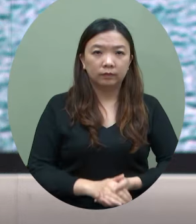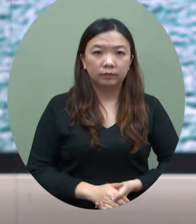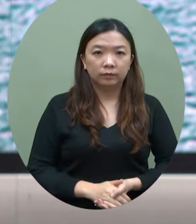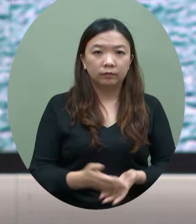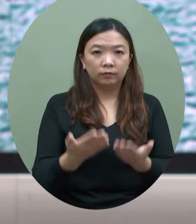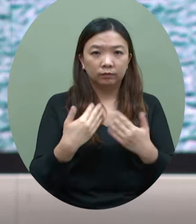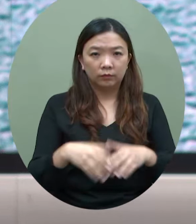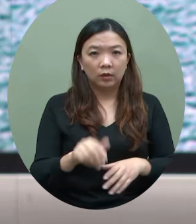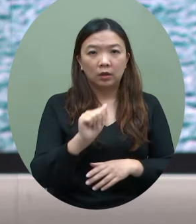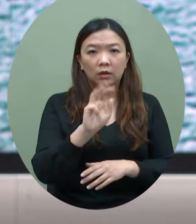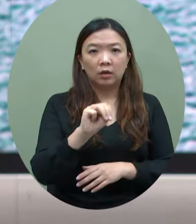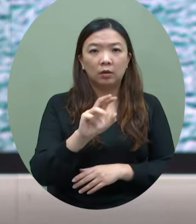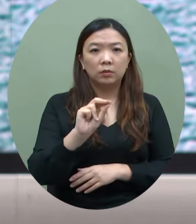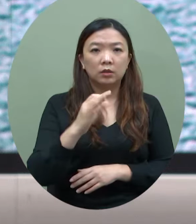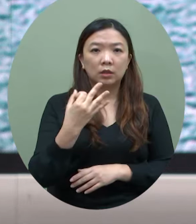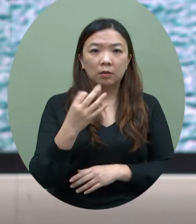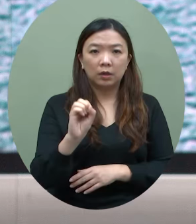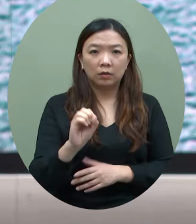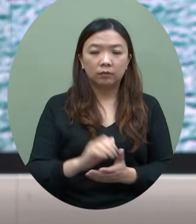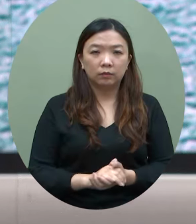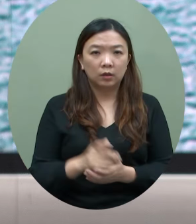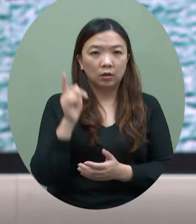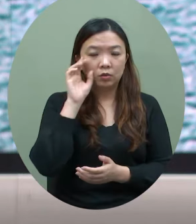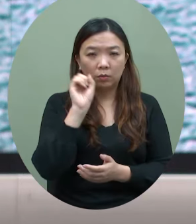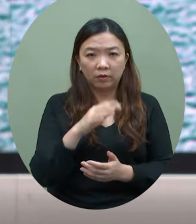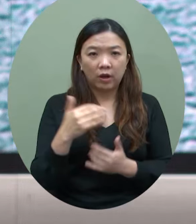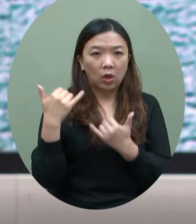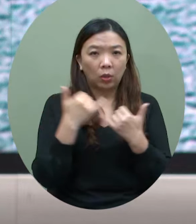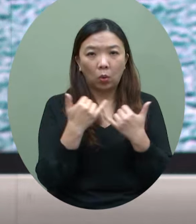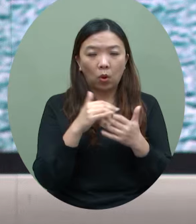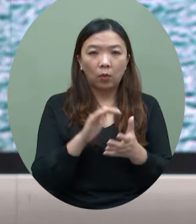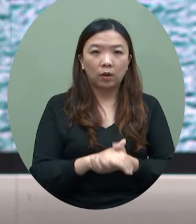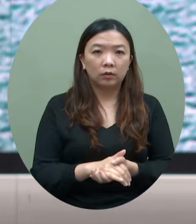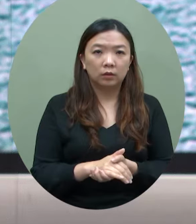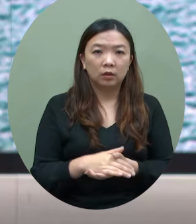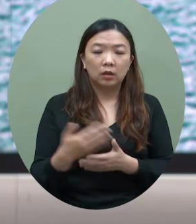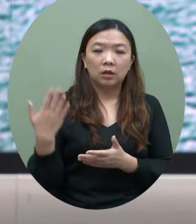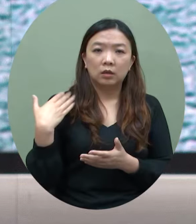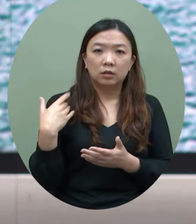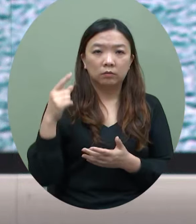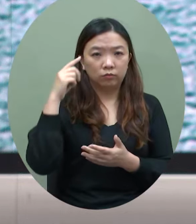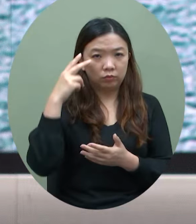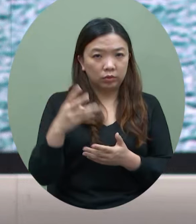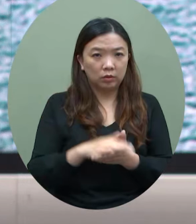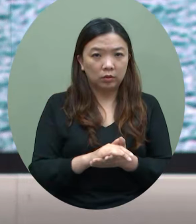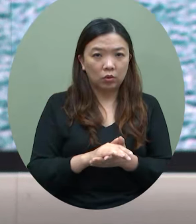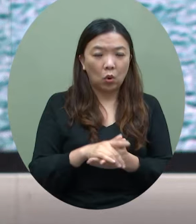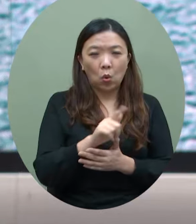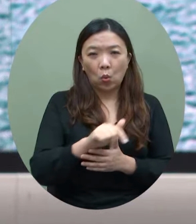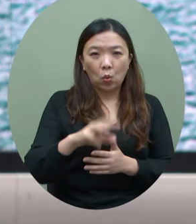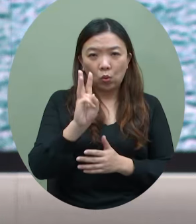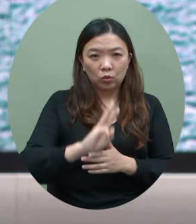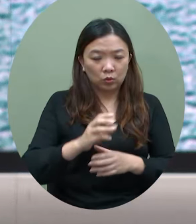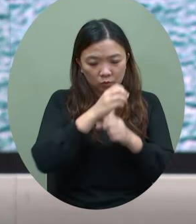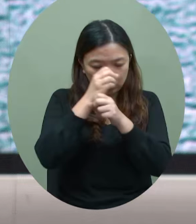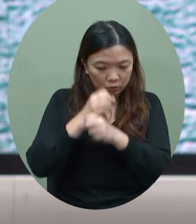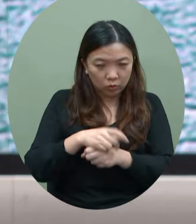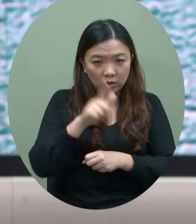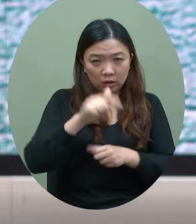好，是 AM730 想問回普瓜灣尋即早幾天那些染污水的舊樓有沒有新的確診個